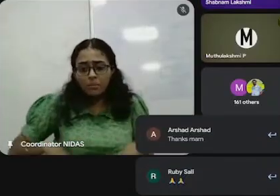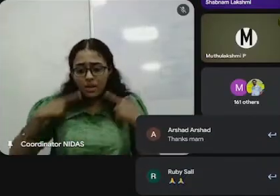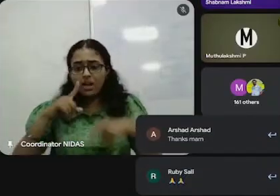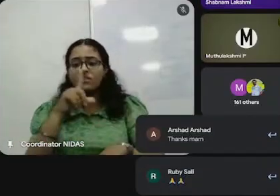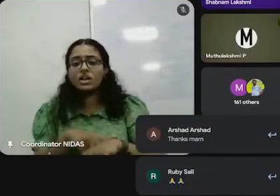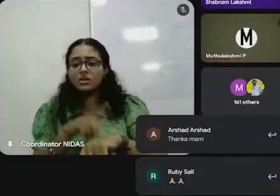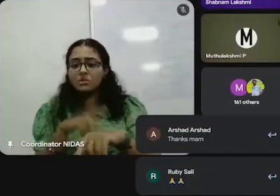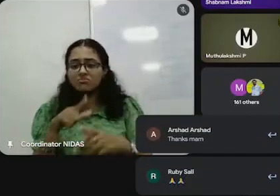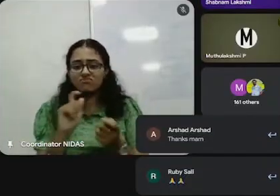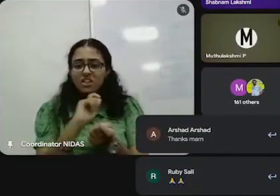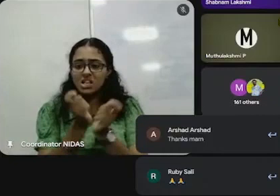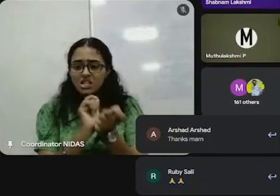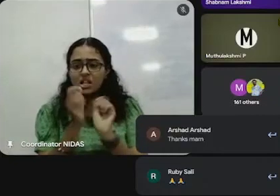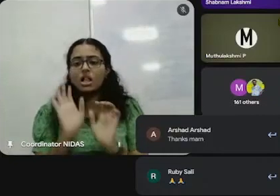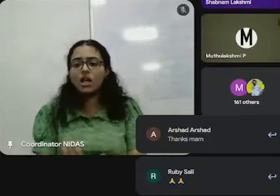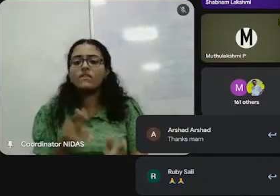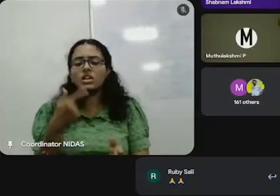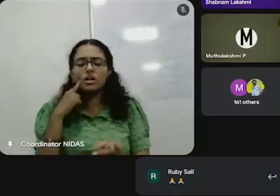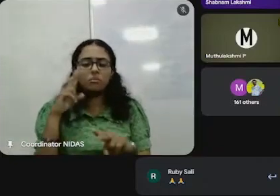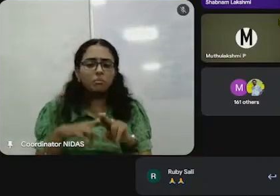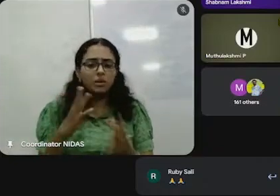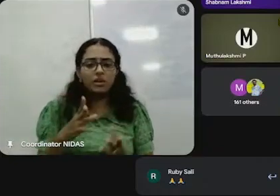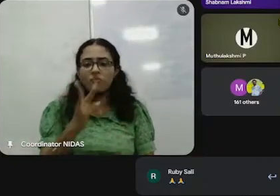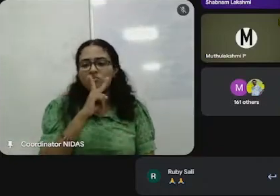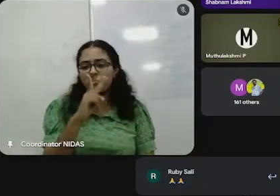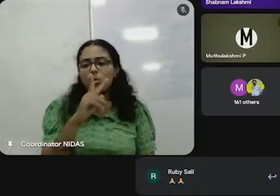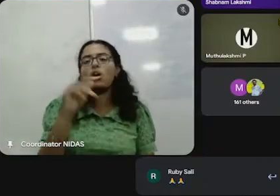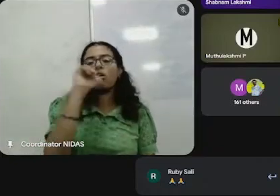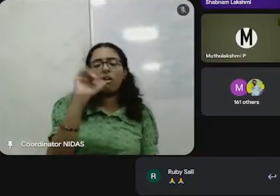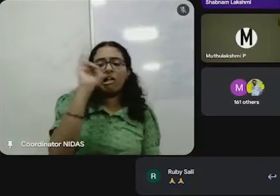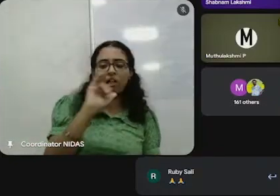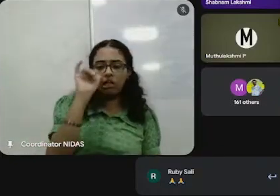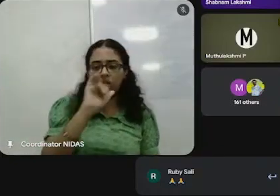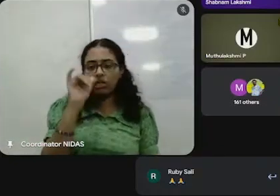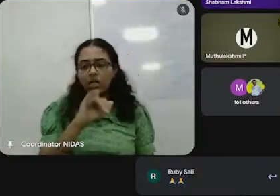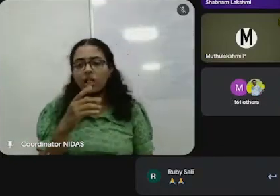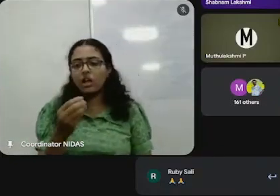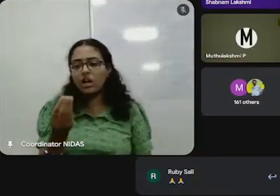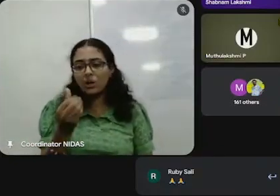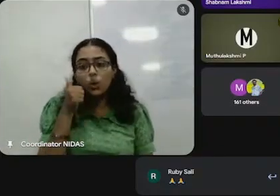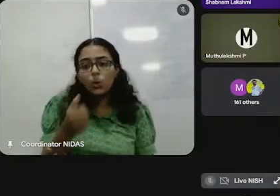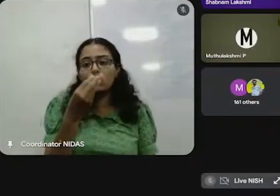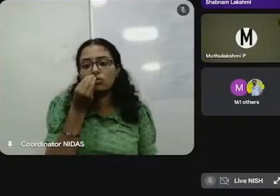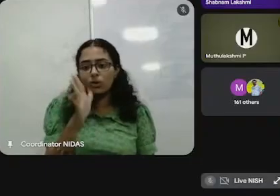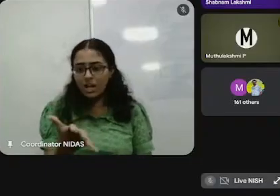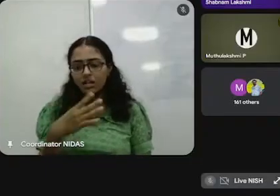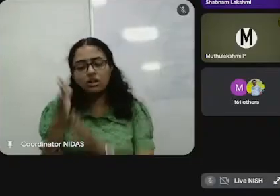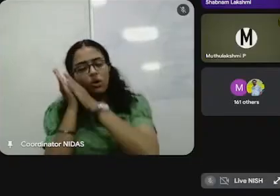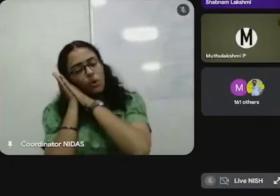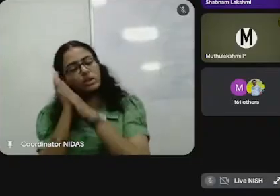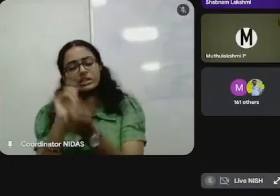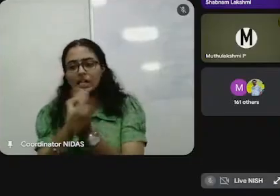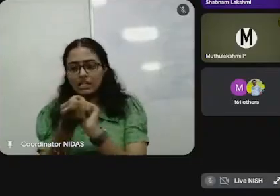മുമ്പേ പറഞ്ഞ പോലെ സ്ട്രെസ് മൂലം അമിതമായിട്ട് പുകവലി, മദ്യപാനം, ആരോഗ്യമല്ലാത്ത ഭക്ഷണം കഴിക്കുക, ഉറക്കത്തിനുള്ള